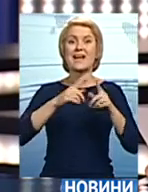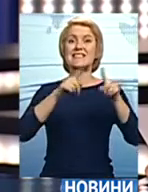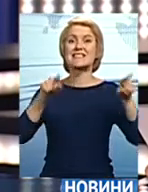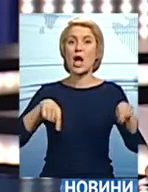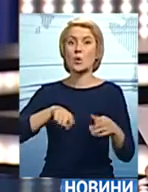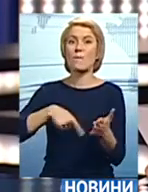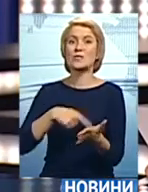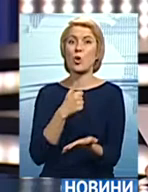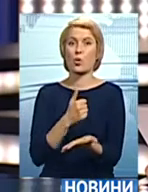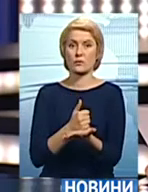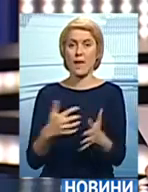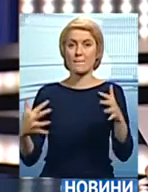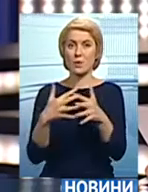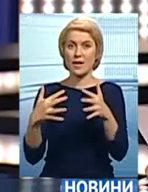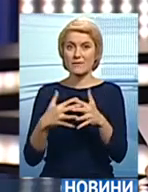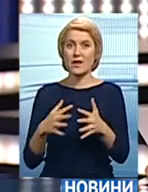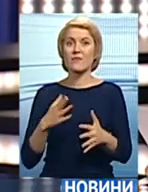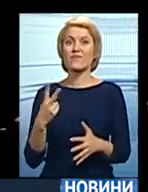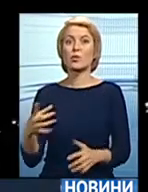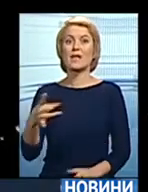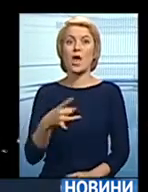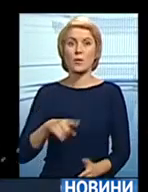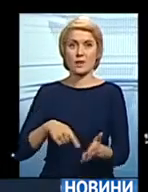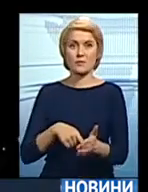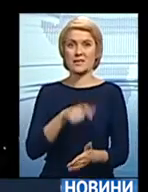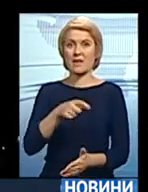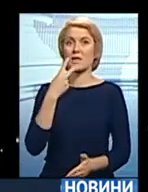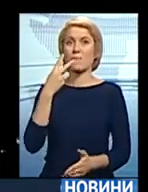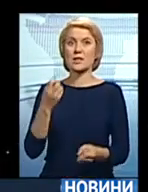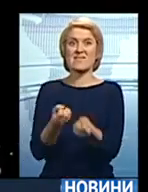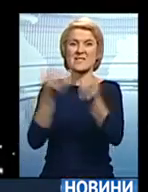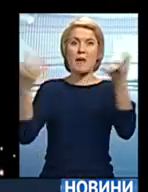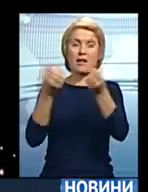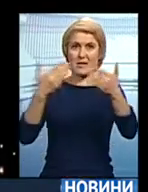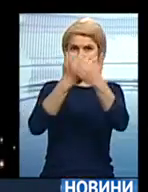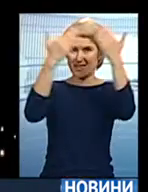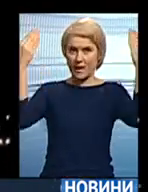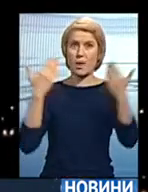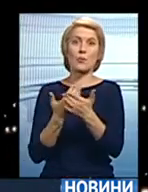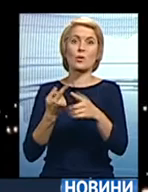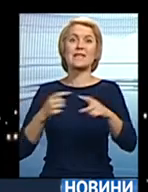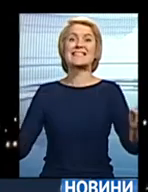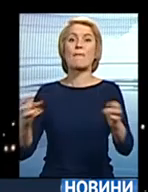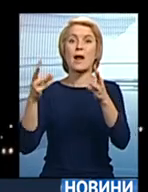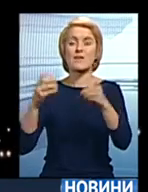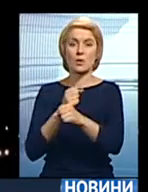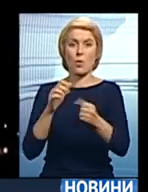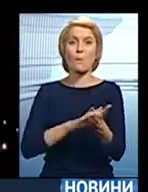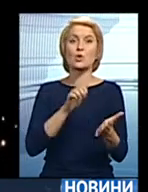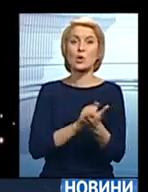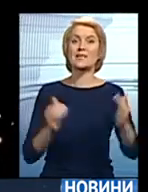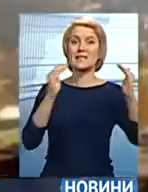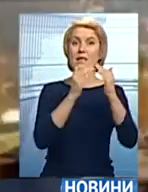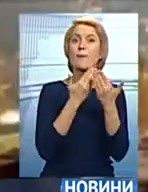районах міста. Жителі бачили спалахи в небі і припускають, що це запалювальні бомби. Пошкоджену будівлю краєзнавчого музею жителі